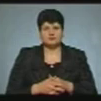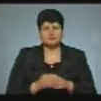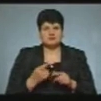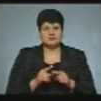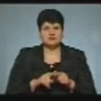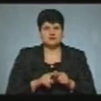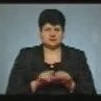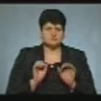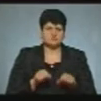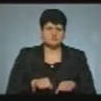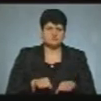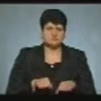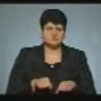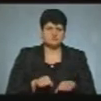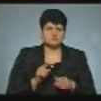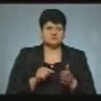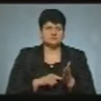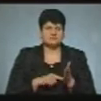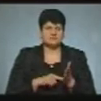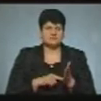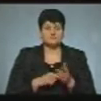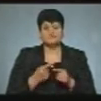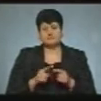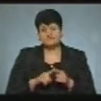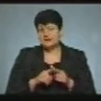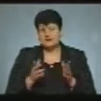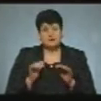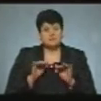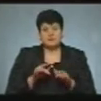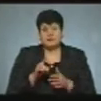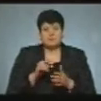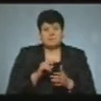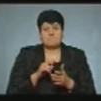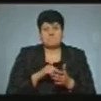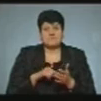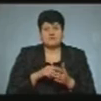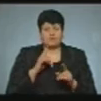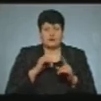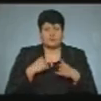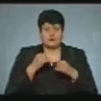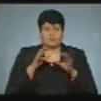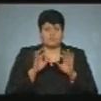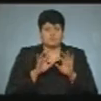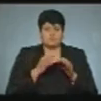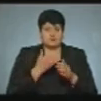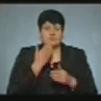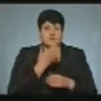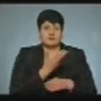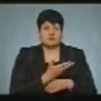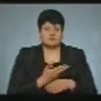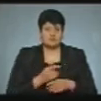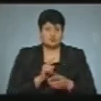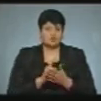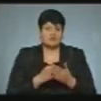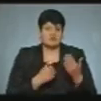це ймовірно? Ну, це абсолютно справа міської ради. Ми не можемо десь коментувати. Це, напевно, треба їх питати, десь їхні